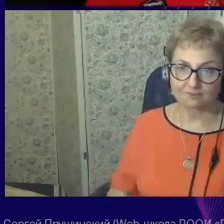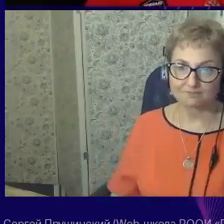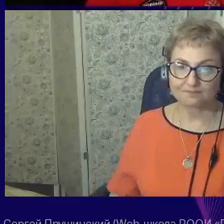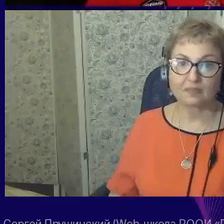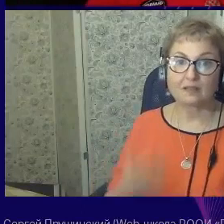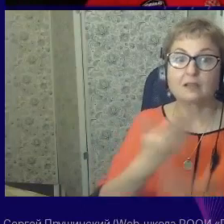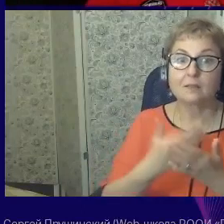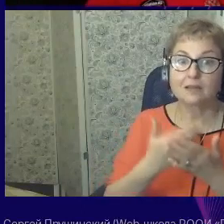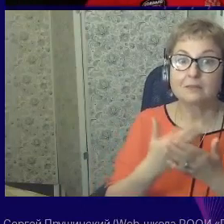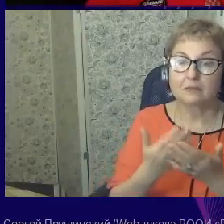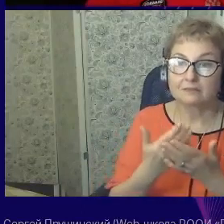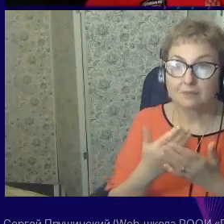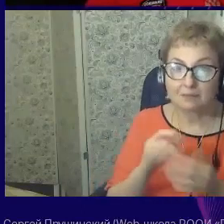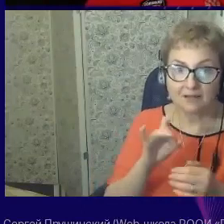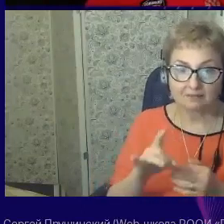Ну вот, например,